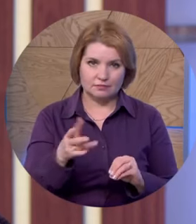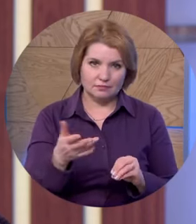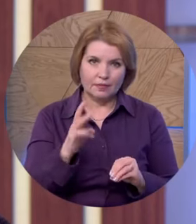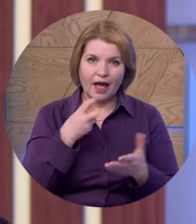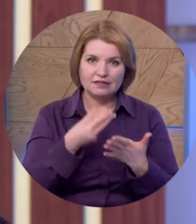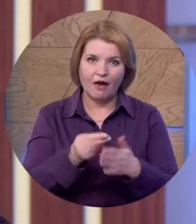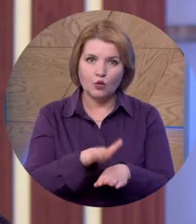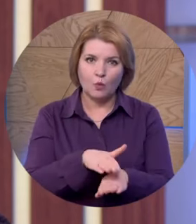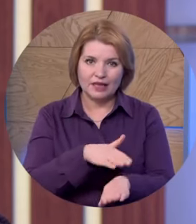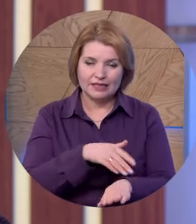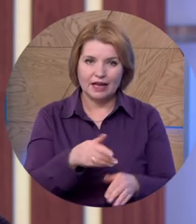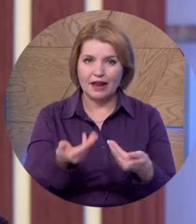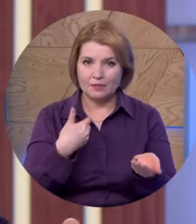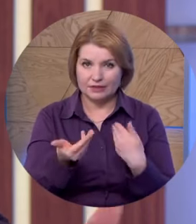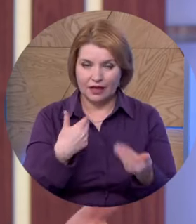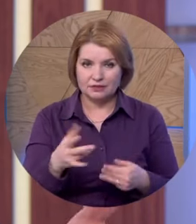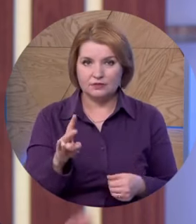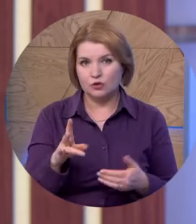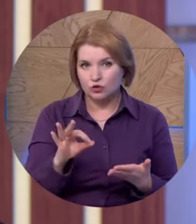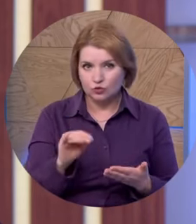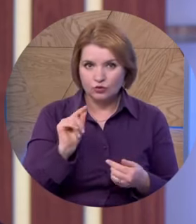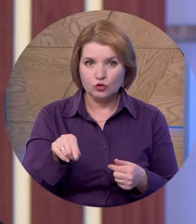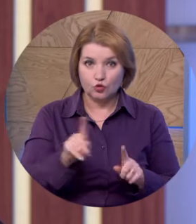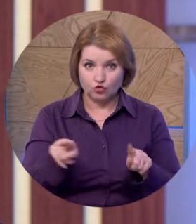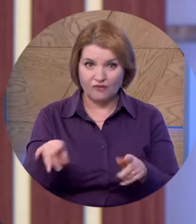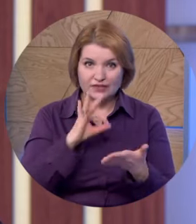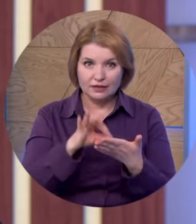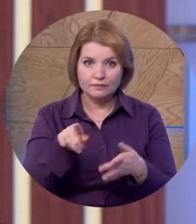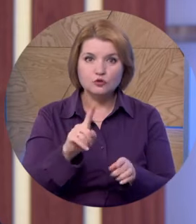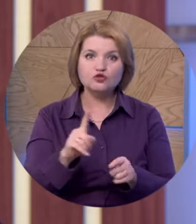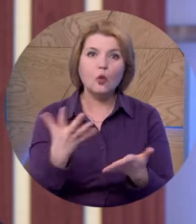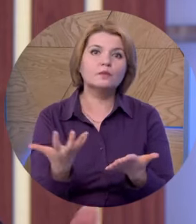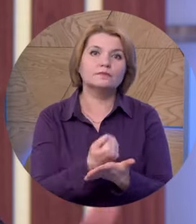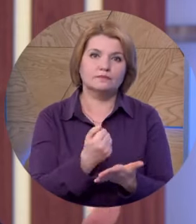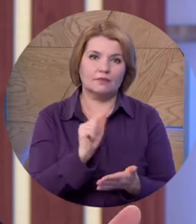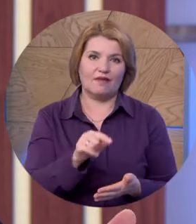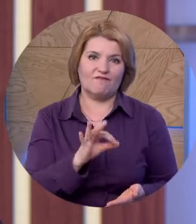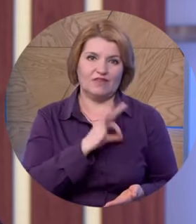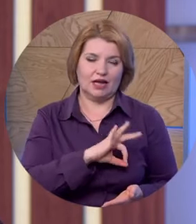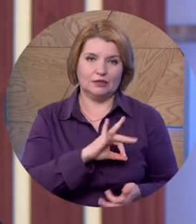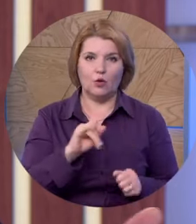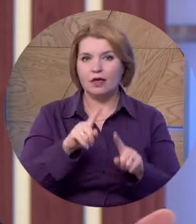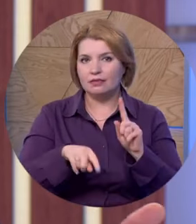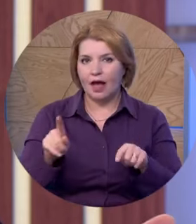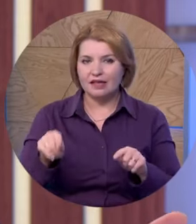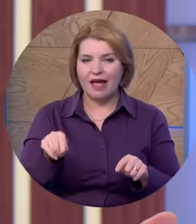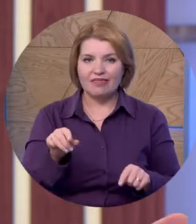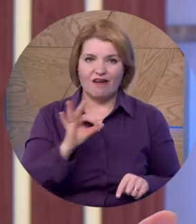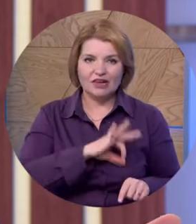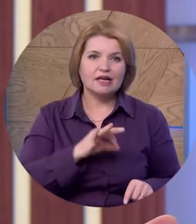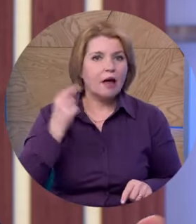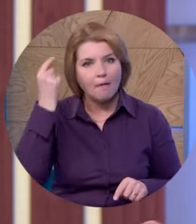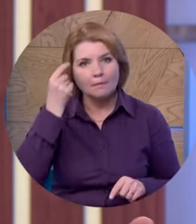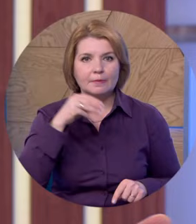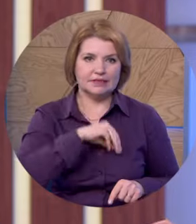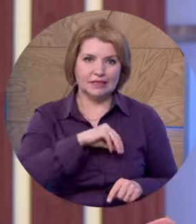Но зачастую они бессознательно, и делаем это вот то, что вы сказали, для того, чтобы достичь свою выгоду. И выгода иногда это психологическая. Она не определяется тем, что мы